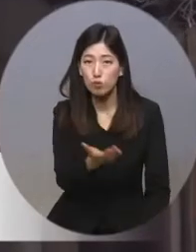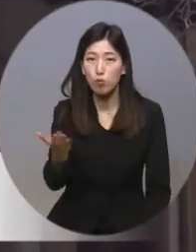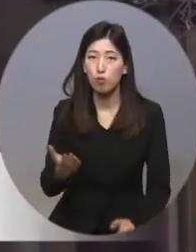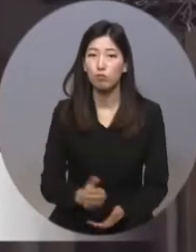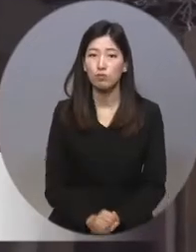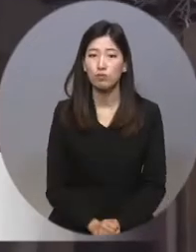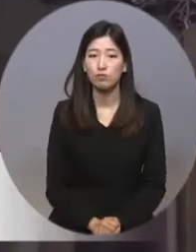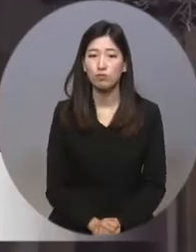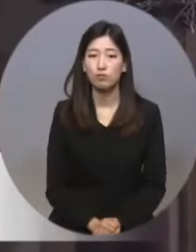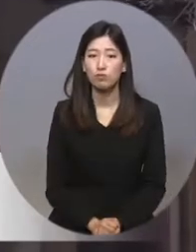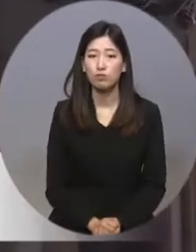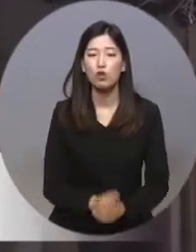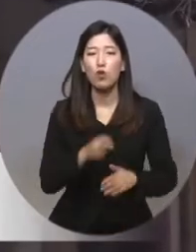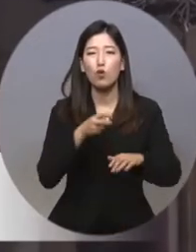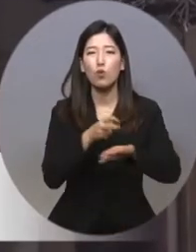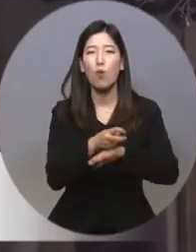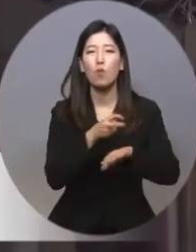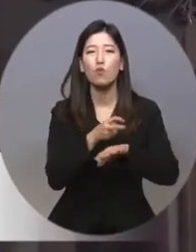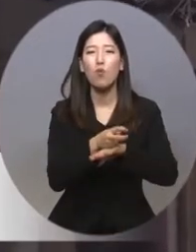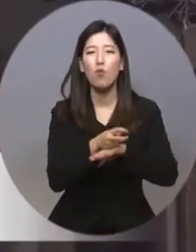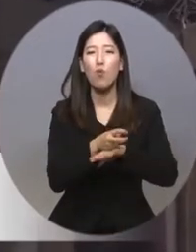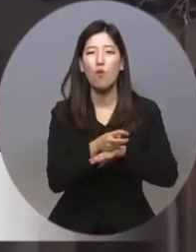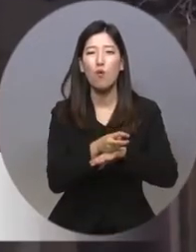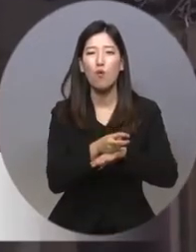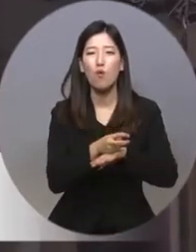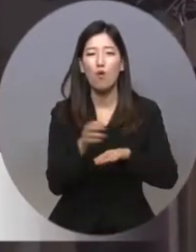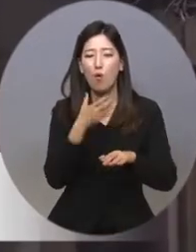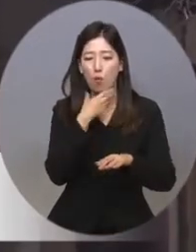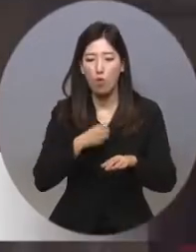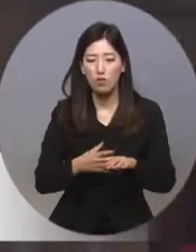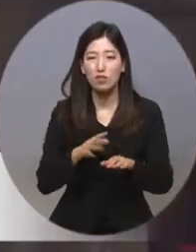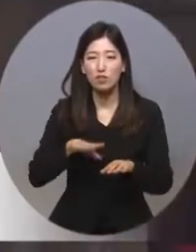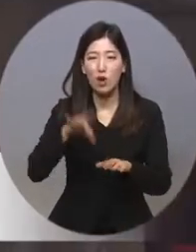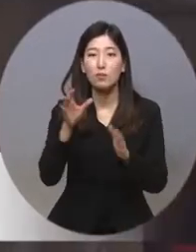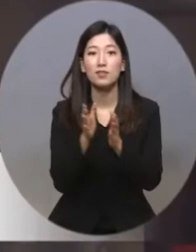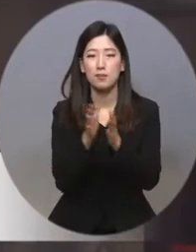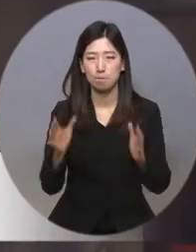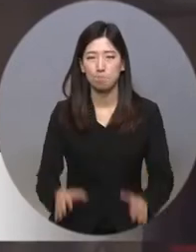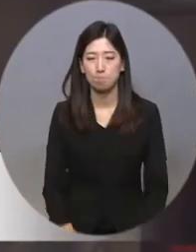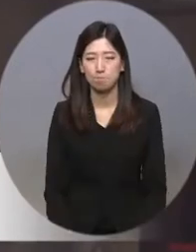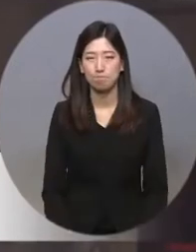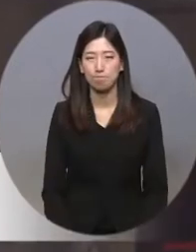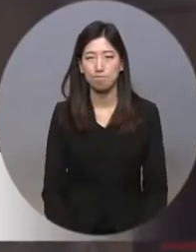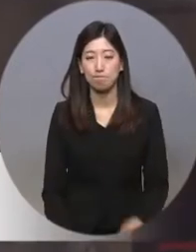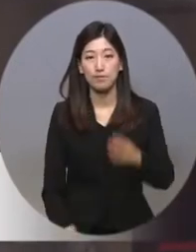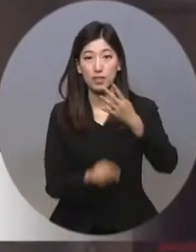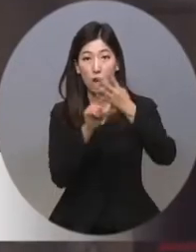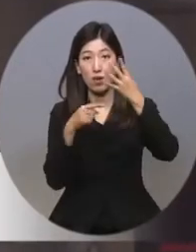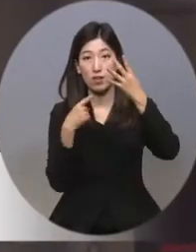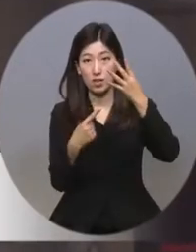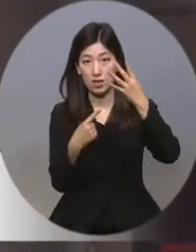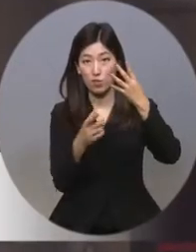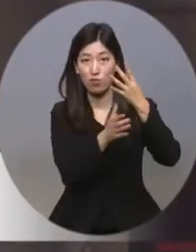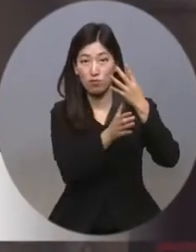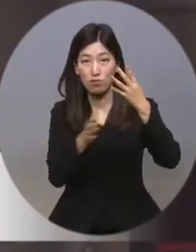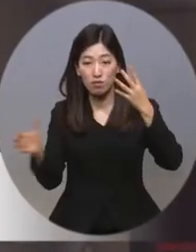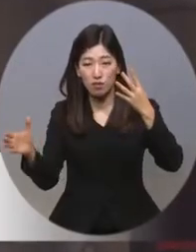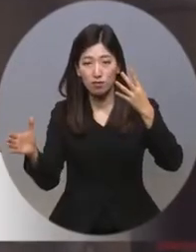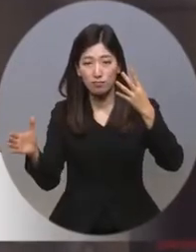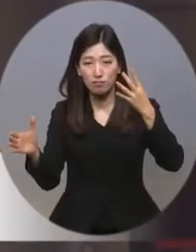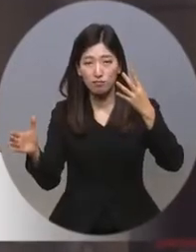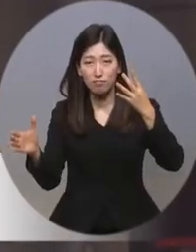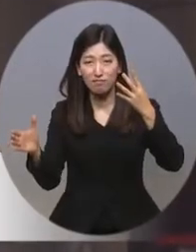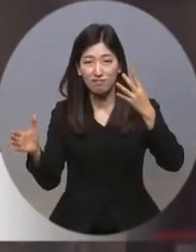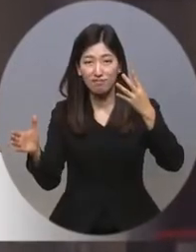교통복지의 커다란 첫걸음을 내디딘 것입니다. 4월 1일부터는 우리 자랑스러운 대한민국의